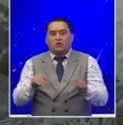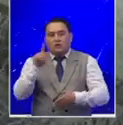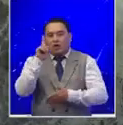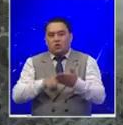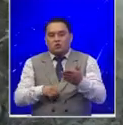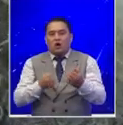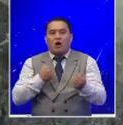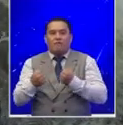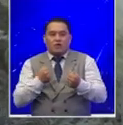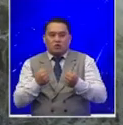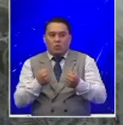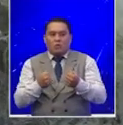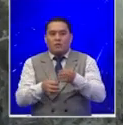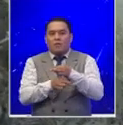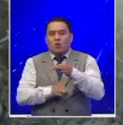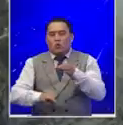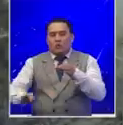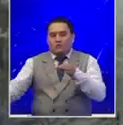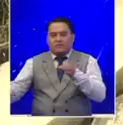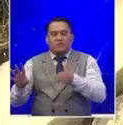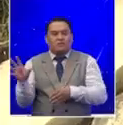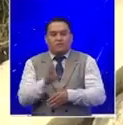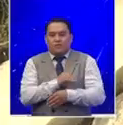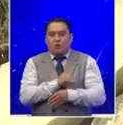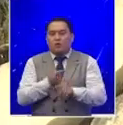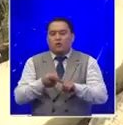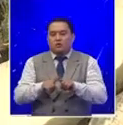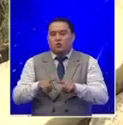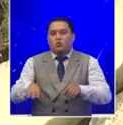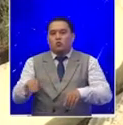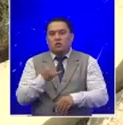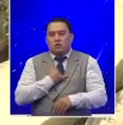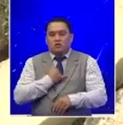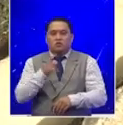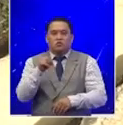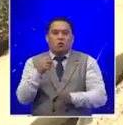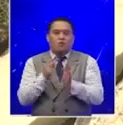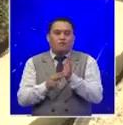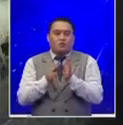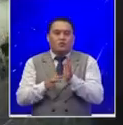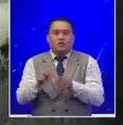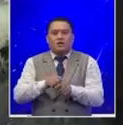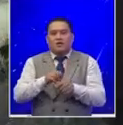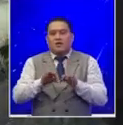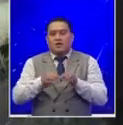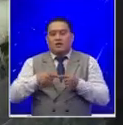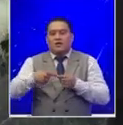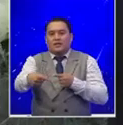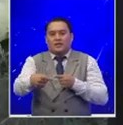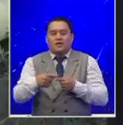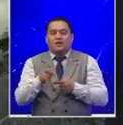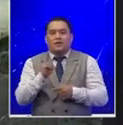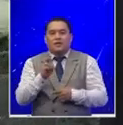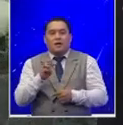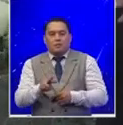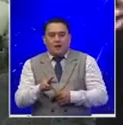оборудования, и безаварийное прохождение предстоящего отопительного сезона. На балансе котельной находится и около 180 километров тепловых сетей. Из них более